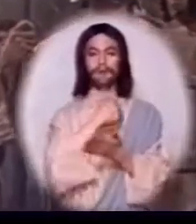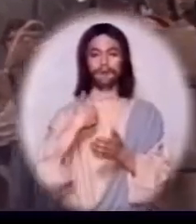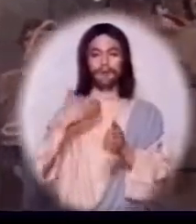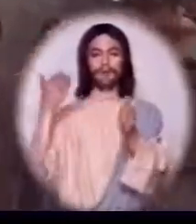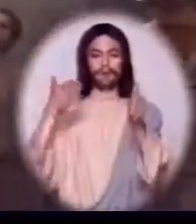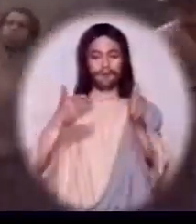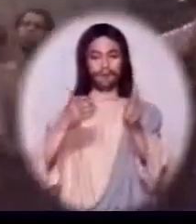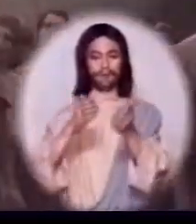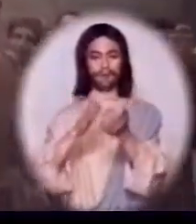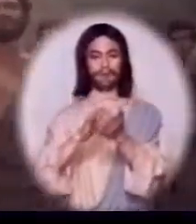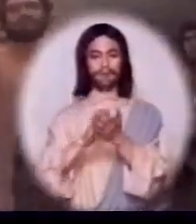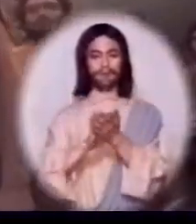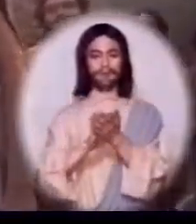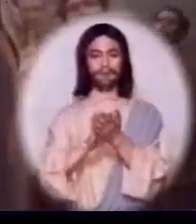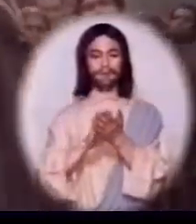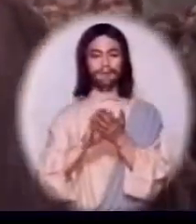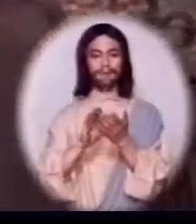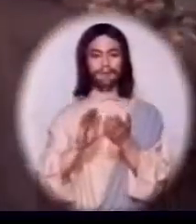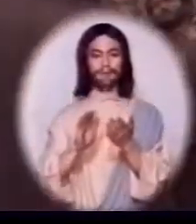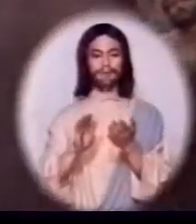만족하시오.